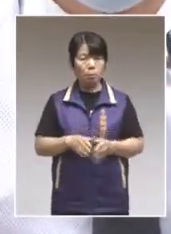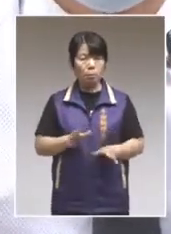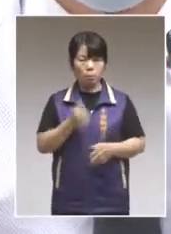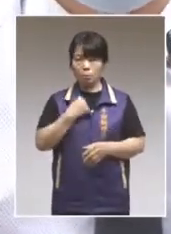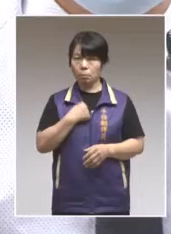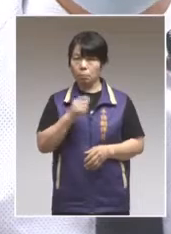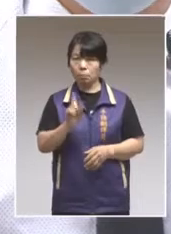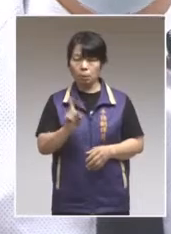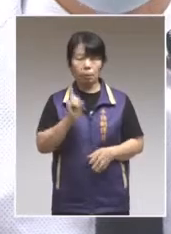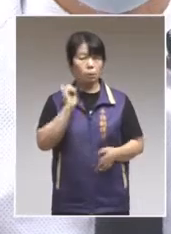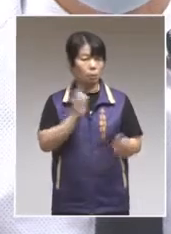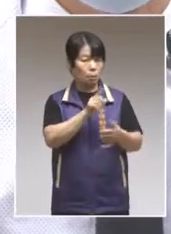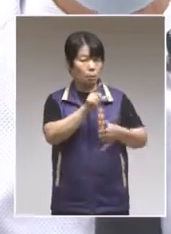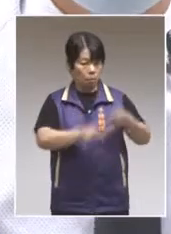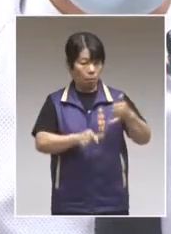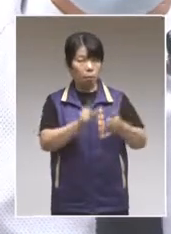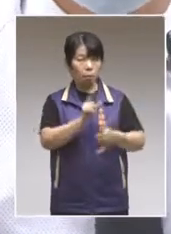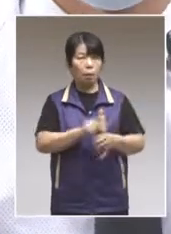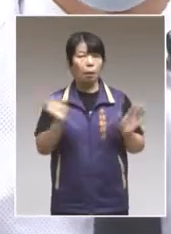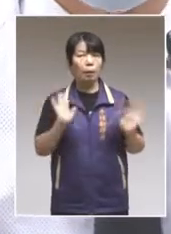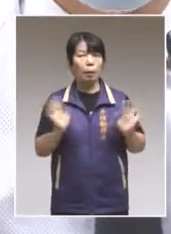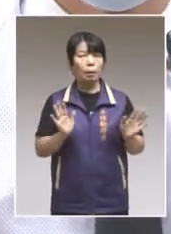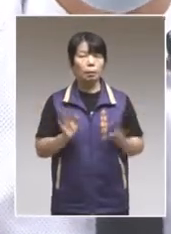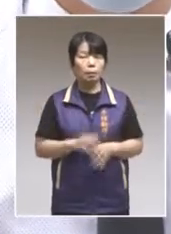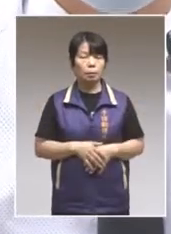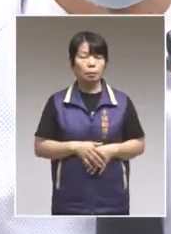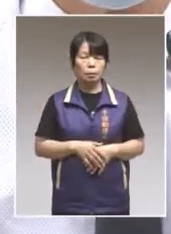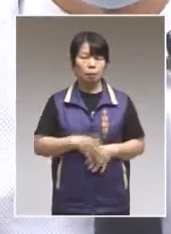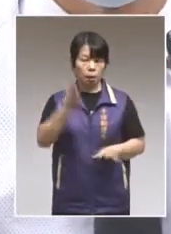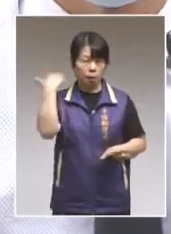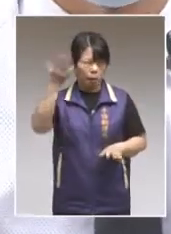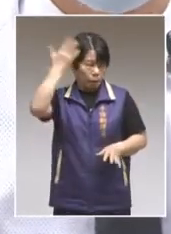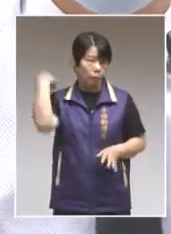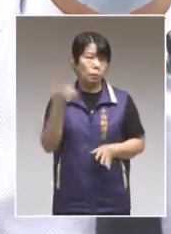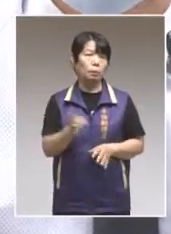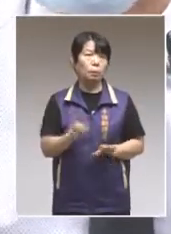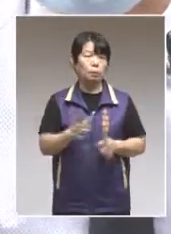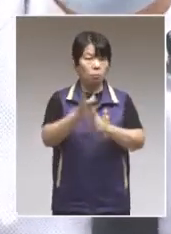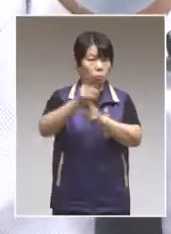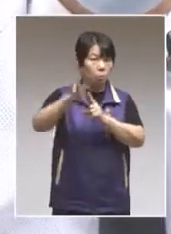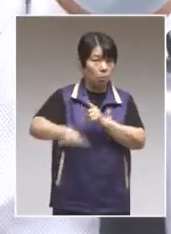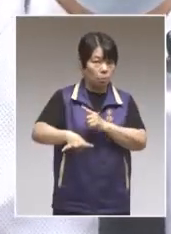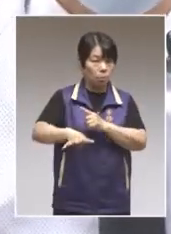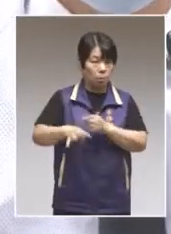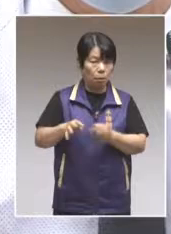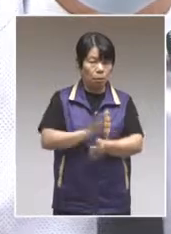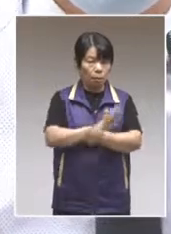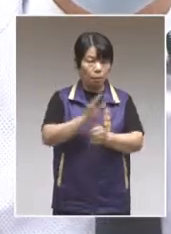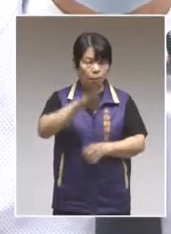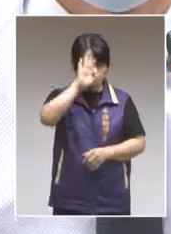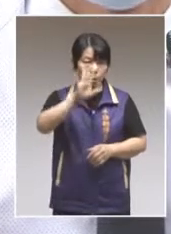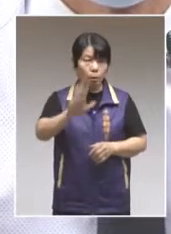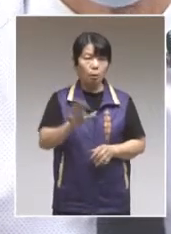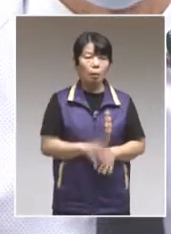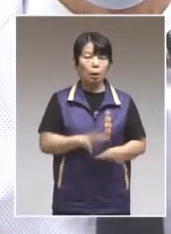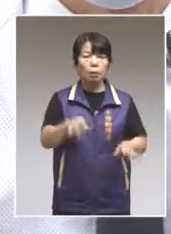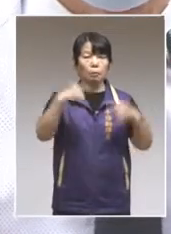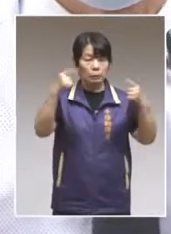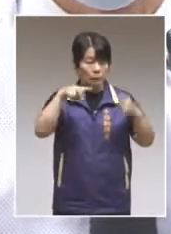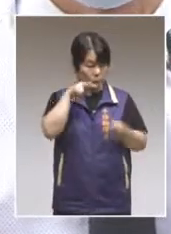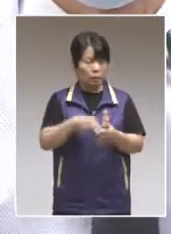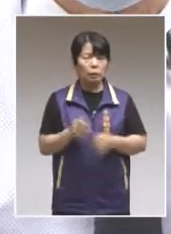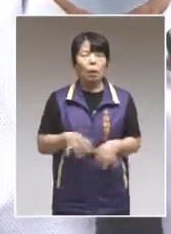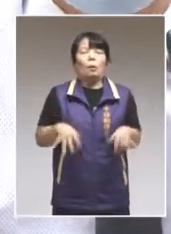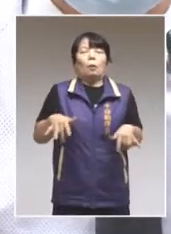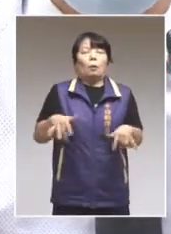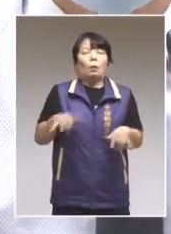说，哎，这个孩子如果有一个新发的以前没有过的神经症状，那最常见的就是抽搐。如果说这个孩